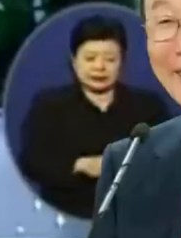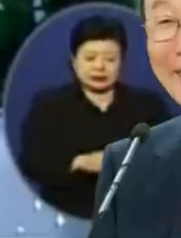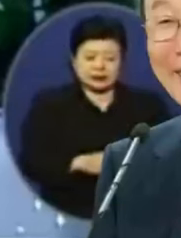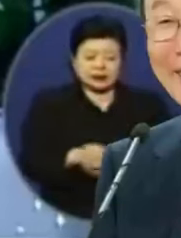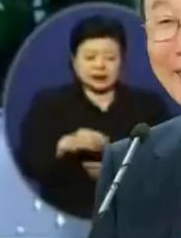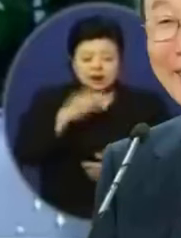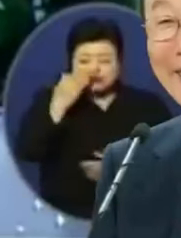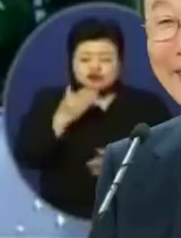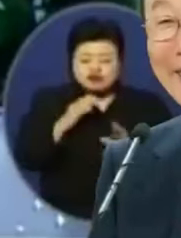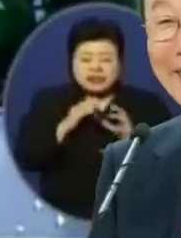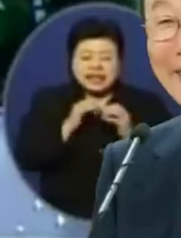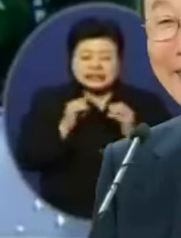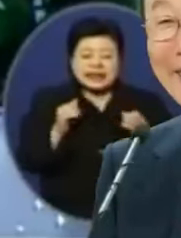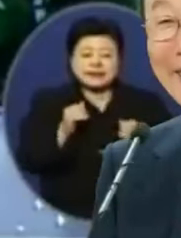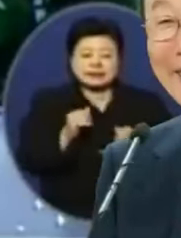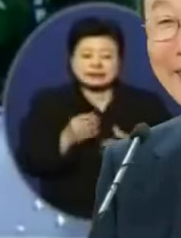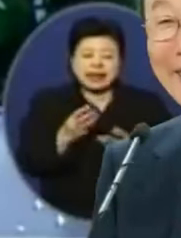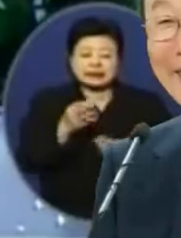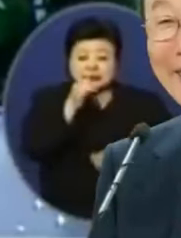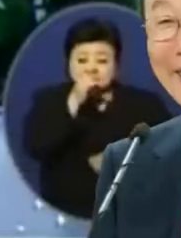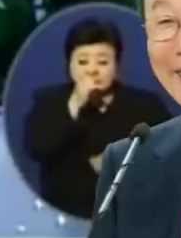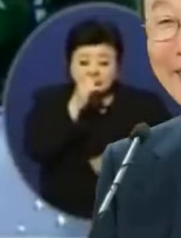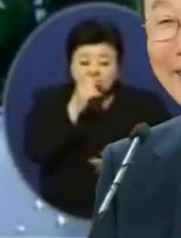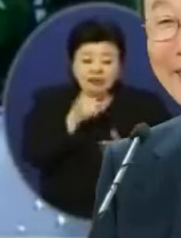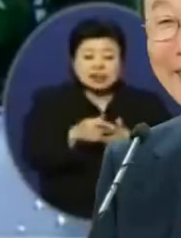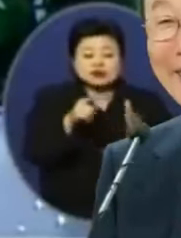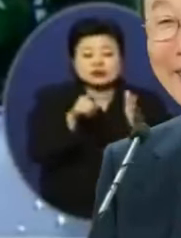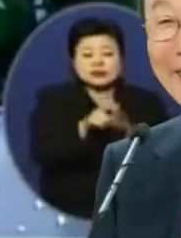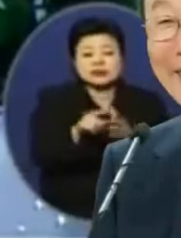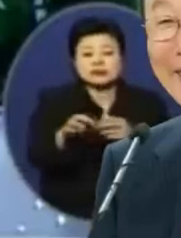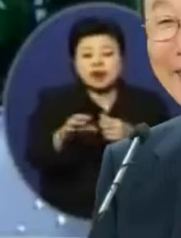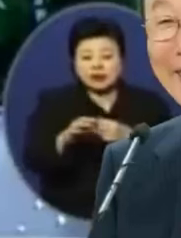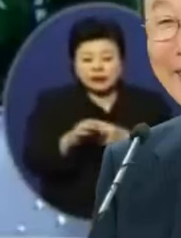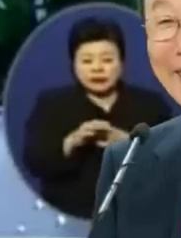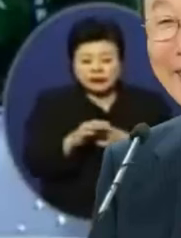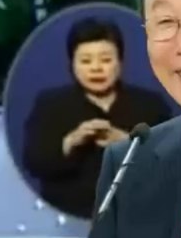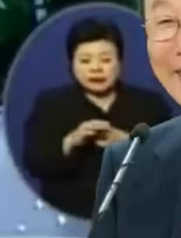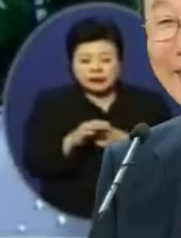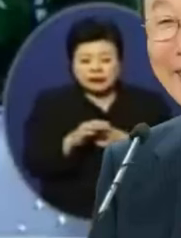유대민족들이 많이 있습니다. 여러분, 우리가 예수를 믿으면